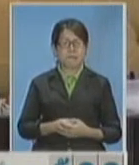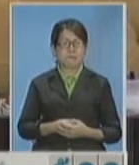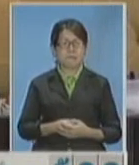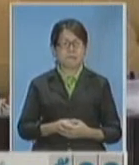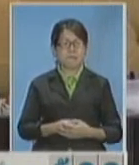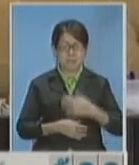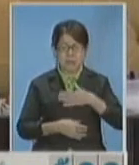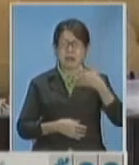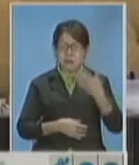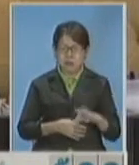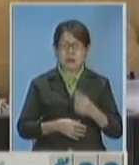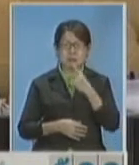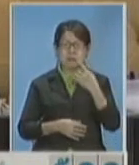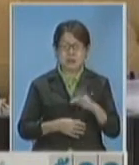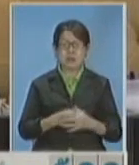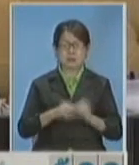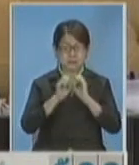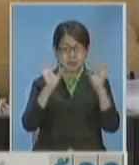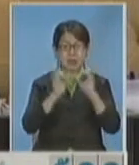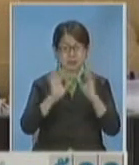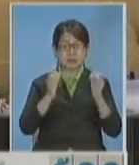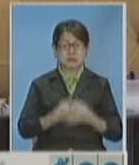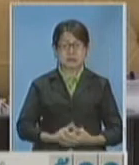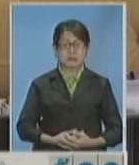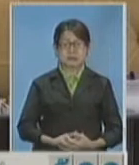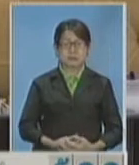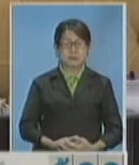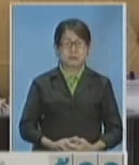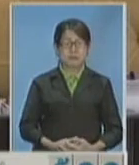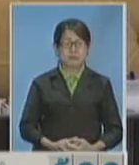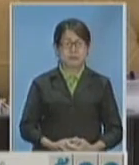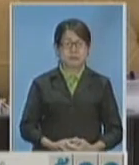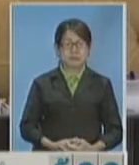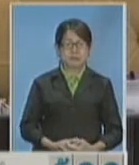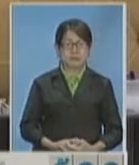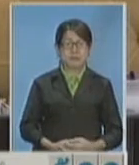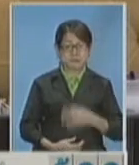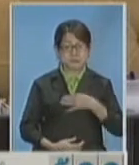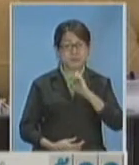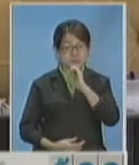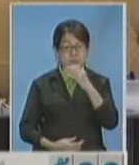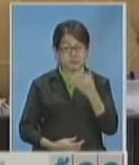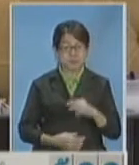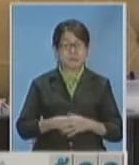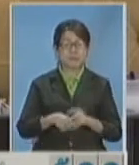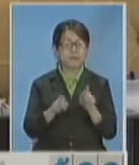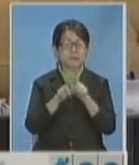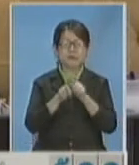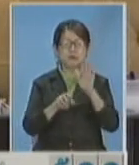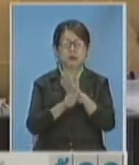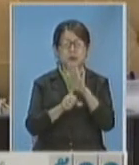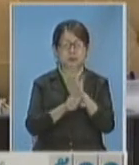ก็ผมวินิจฉัยไปแล้วครับก็ชัดเจนอยู่แล้วนะครับก็ประเด็นที่ผมได้วินิจฉัยไปแล้วครับพอแล้วมั้